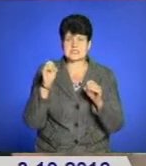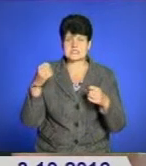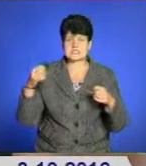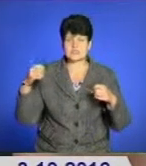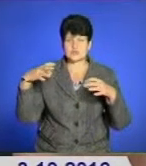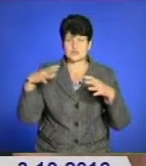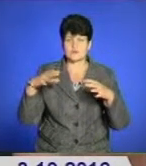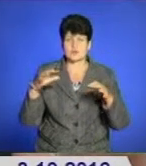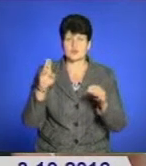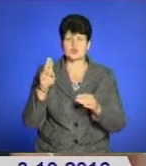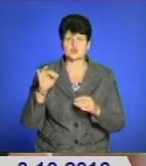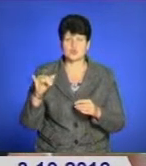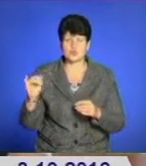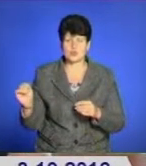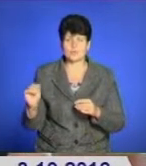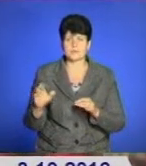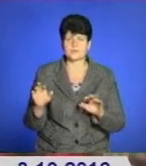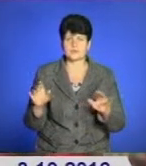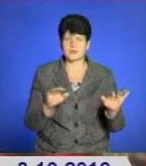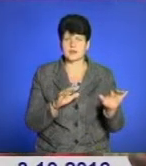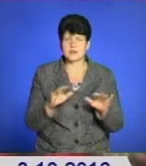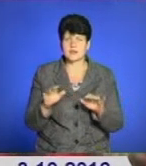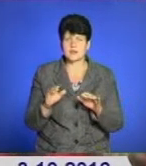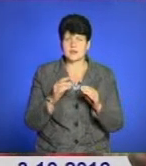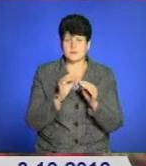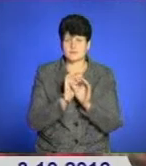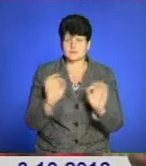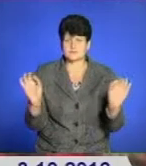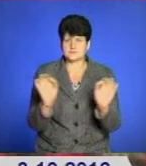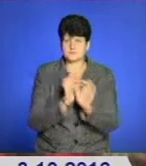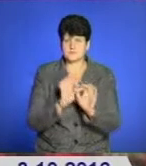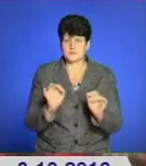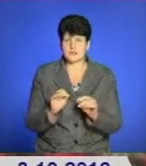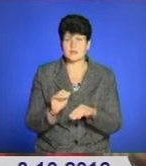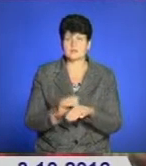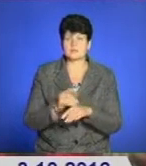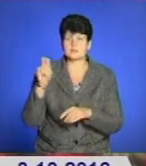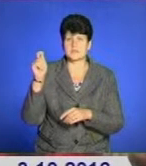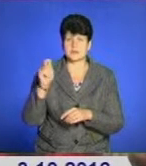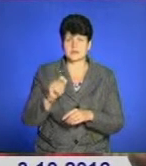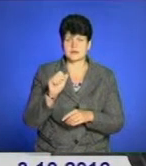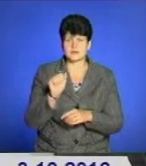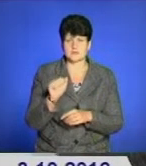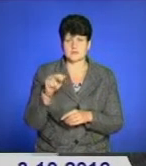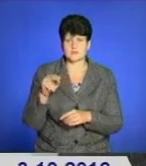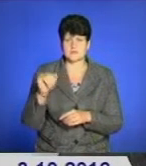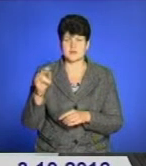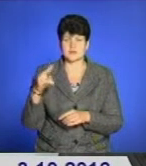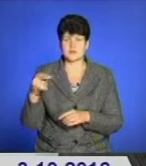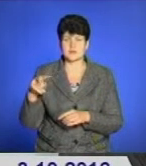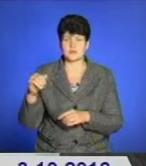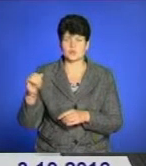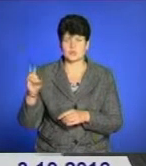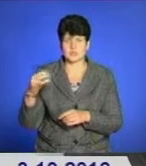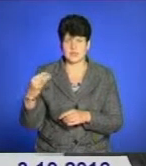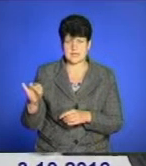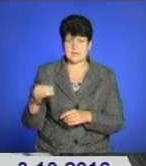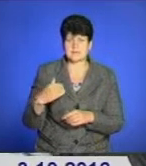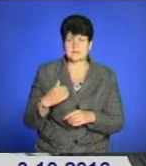виступи струнного саксофонічного квартетів. До Тернополя з нагоди благодійного дійства приїде Андрій Підлужний. Мені дуже приємно, що в